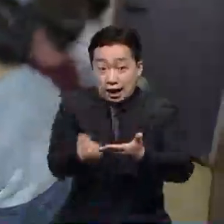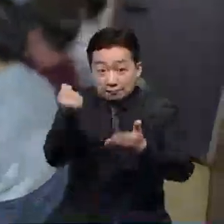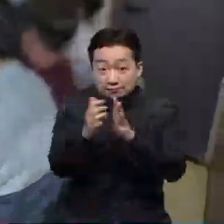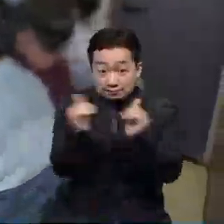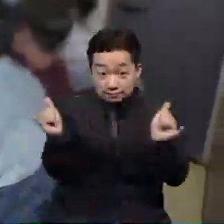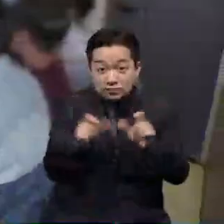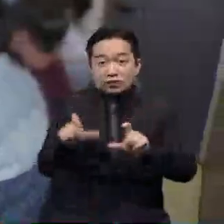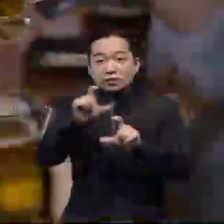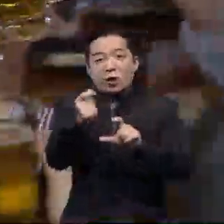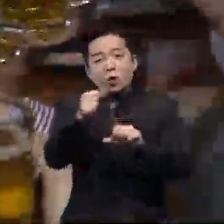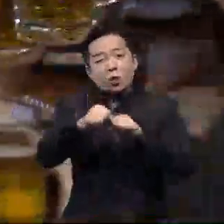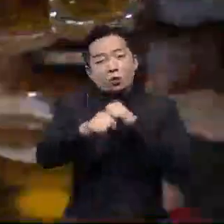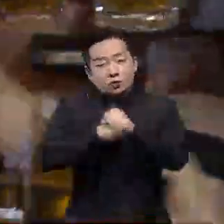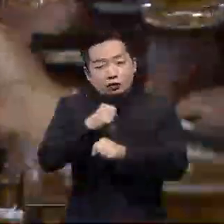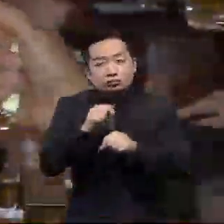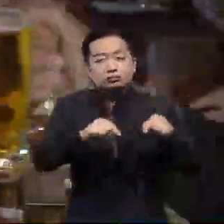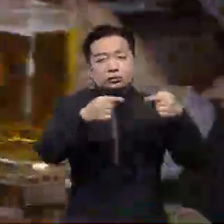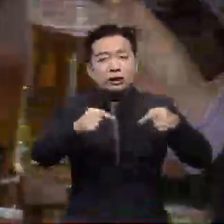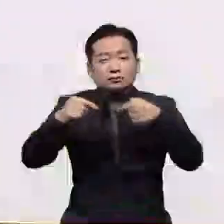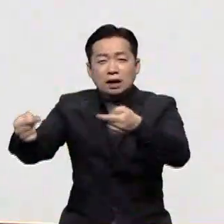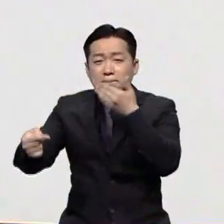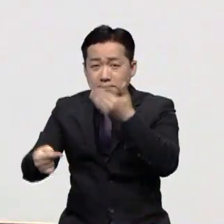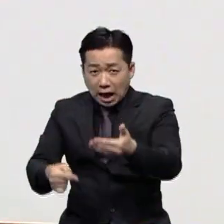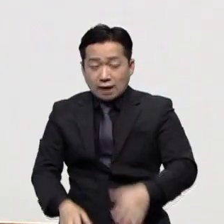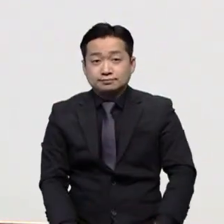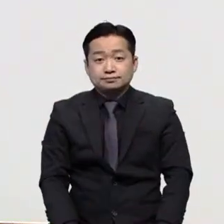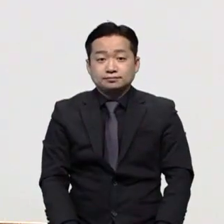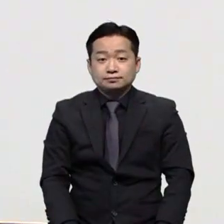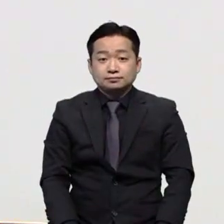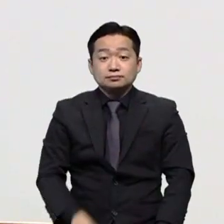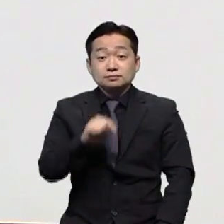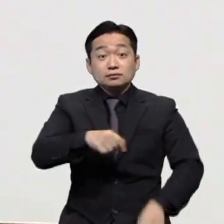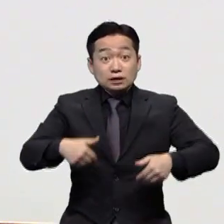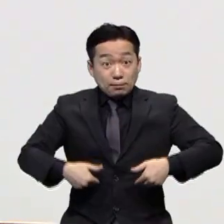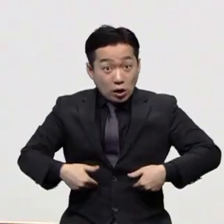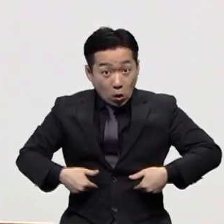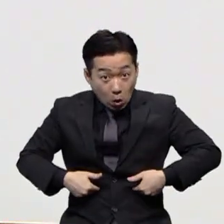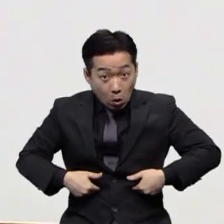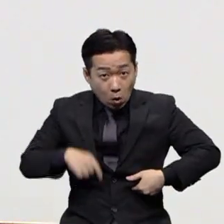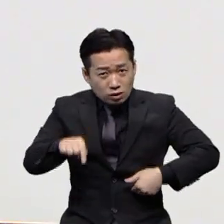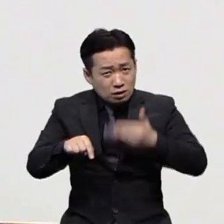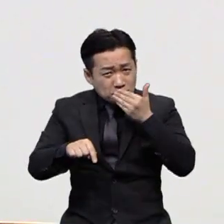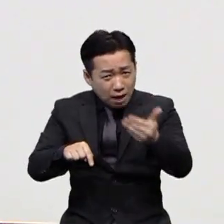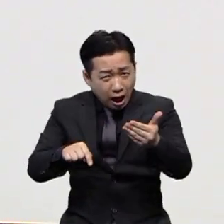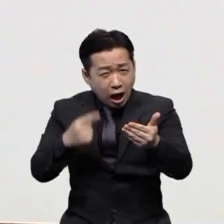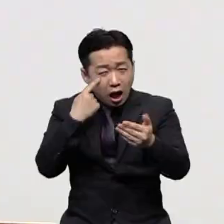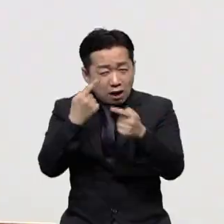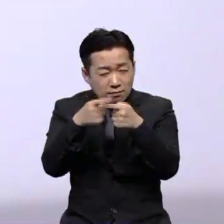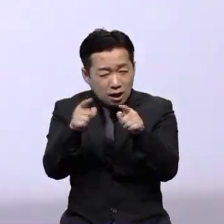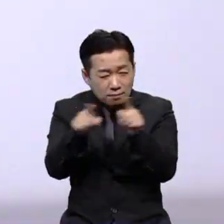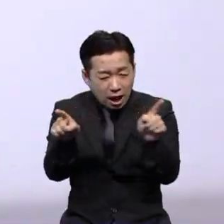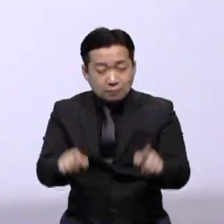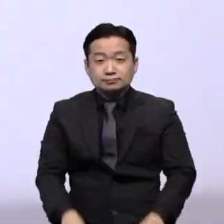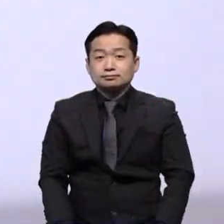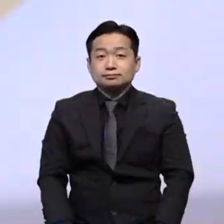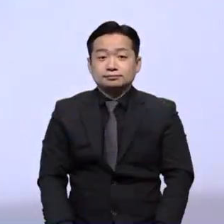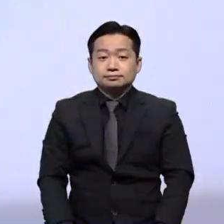더 자유로운 선택을 줄 수 있습니다. 이게 필요한 거라면 가능한지 따져보겠습니다.